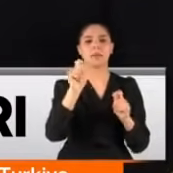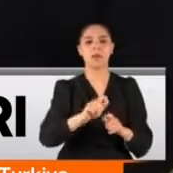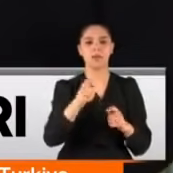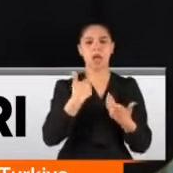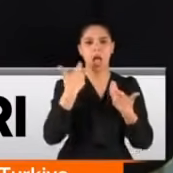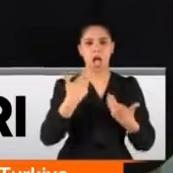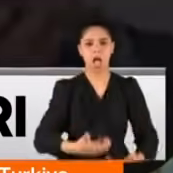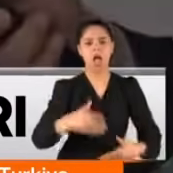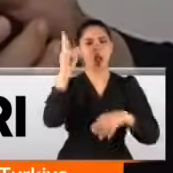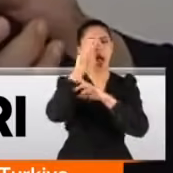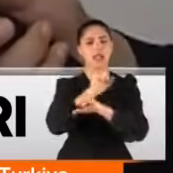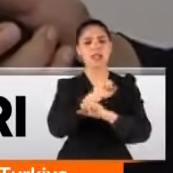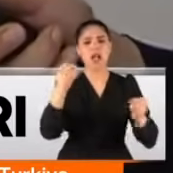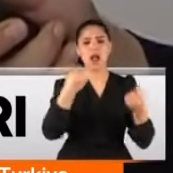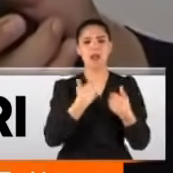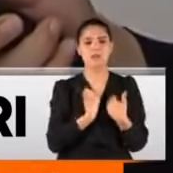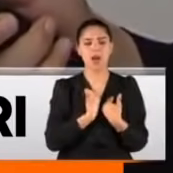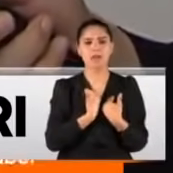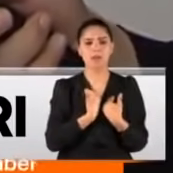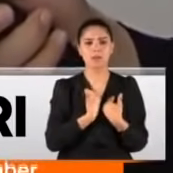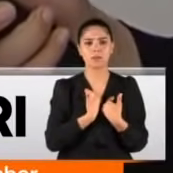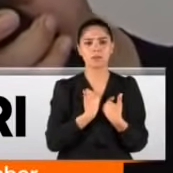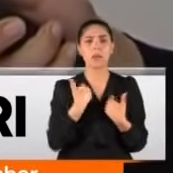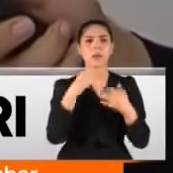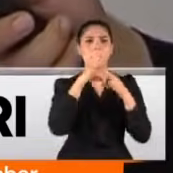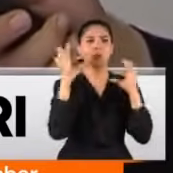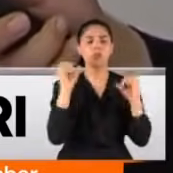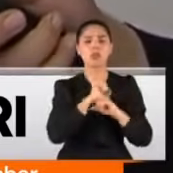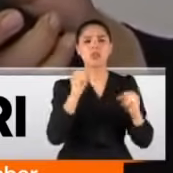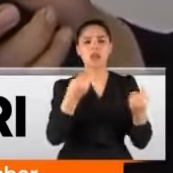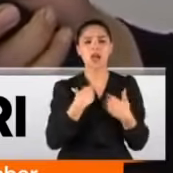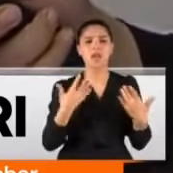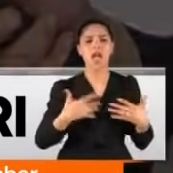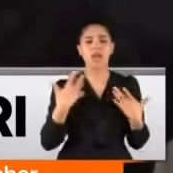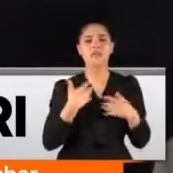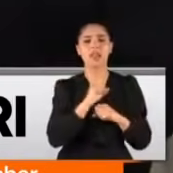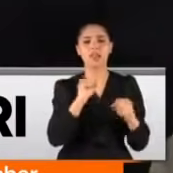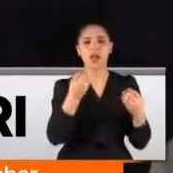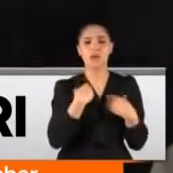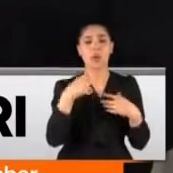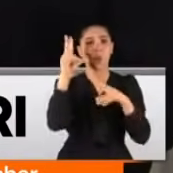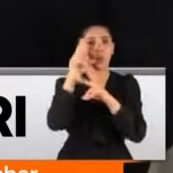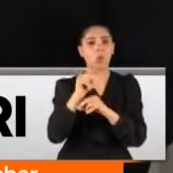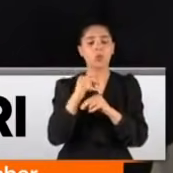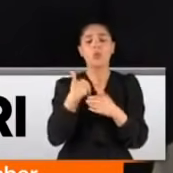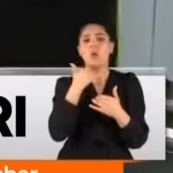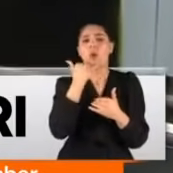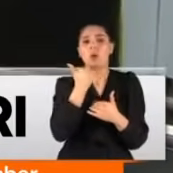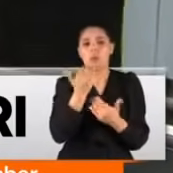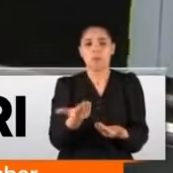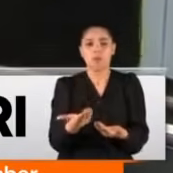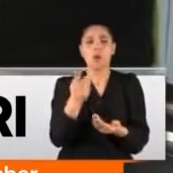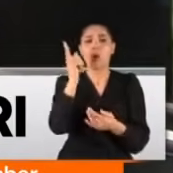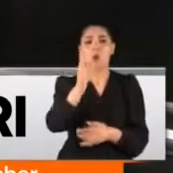benim hayallerimi aldı ya. Benim mutluluğumu aldı, neşemi aldı. Uykularımı götürdü her şeyden önce.